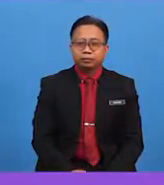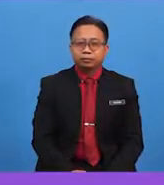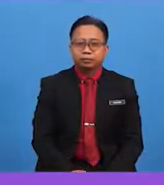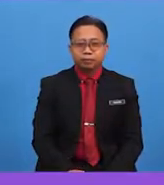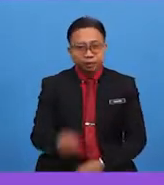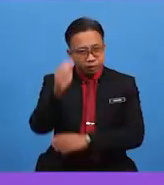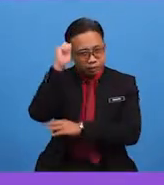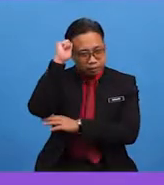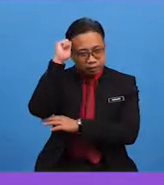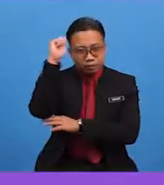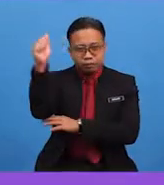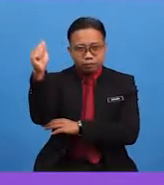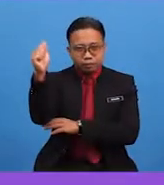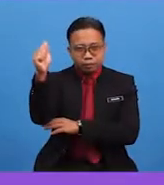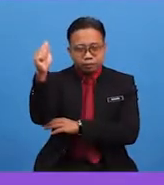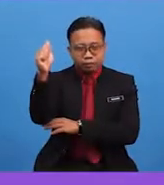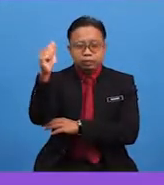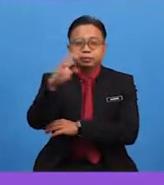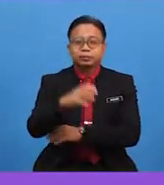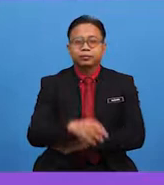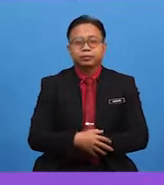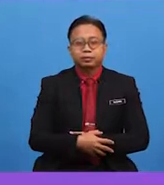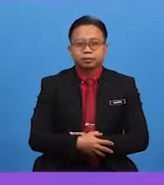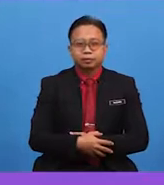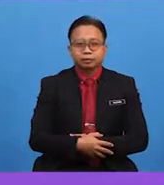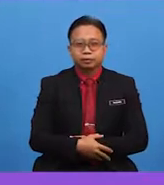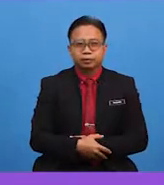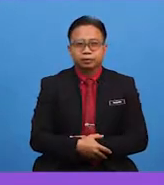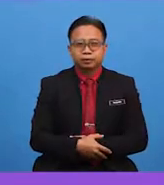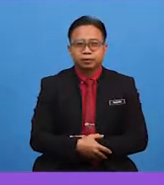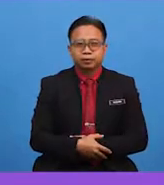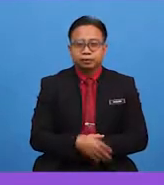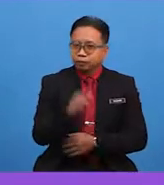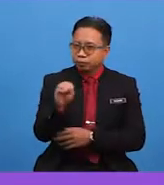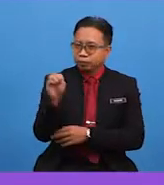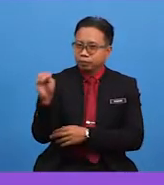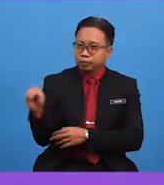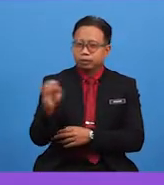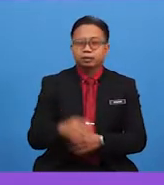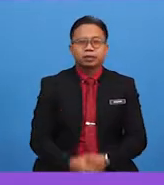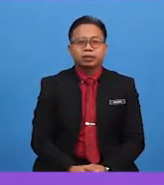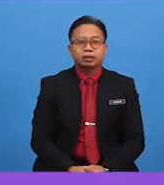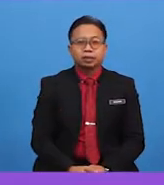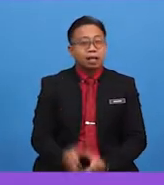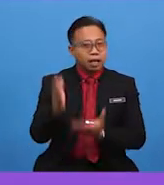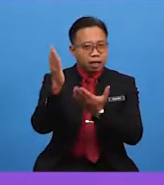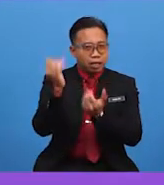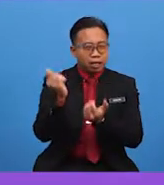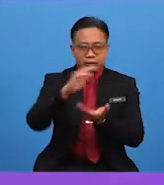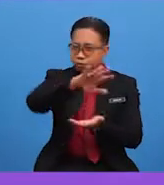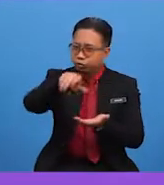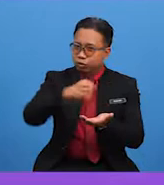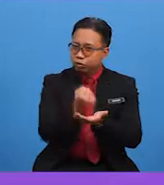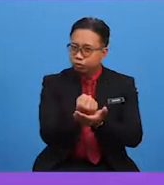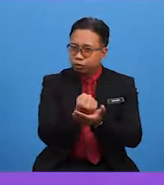Bismillahirrahmanirrahim. Assalamualaikum warahmatullahi wabarakatuh, murid-murid. Diharap